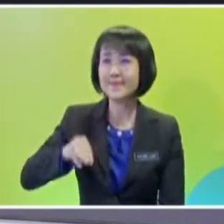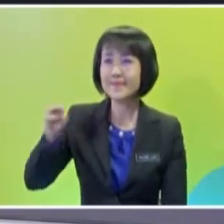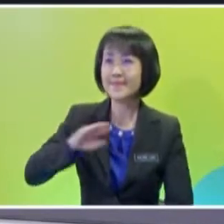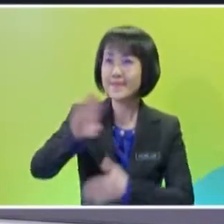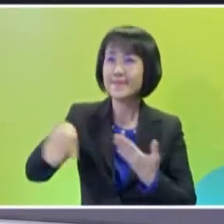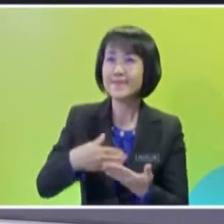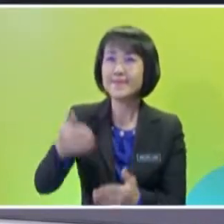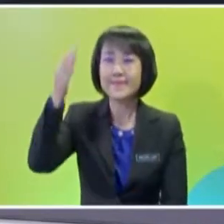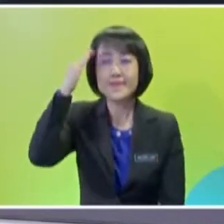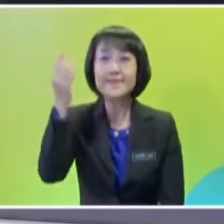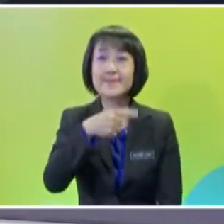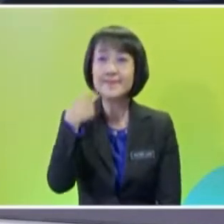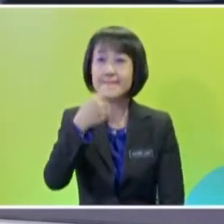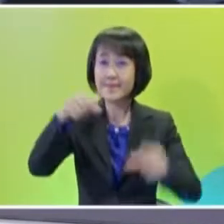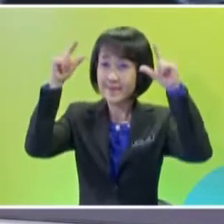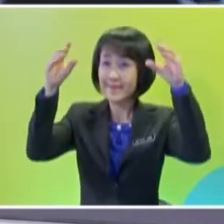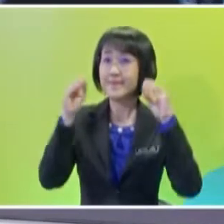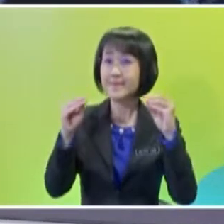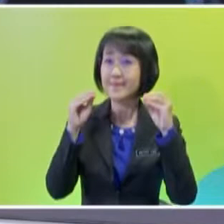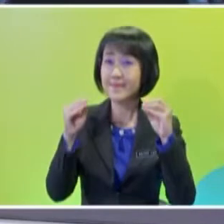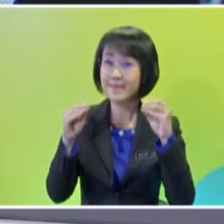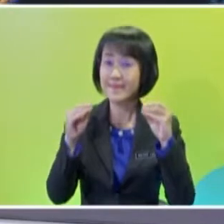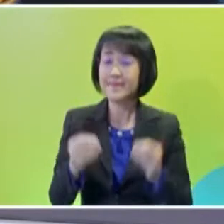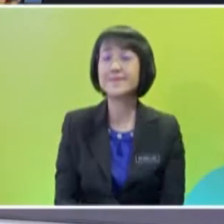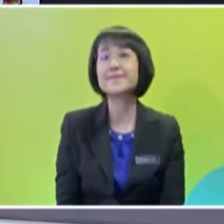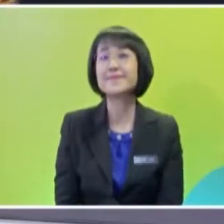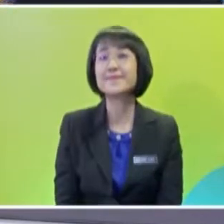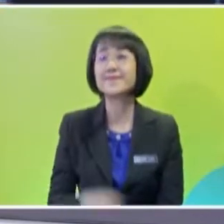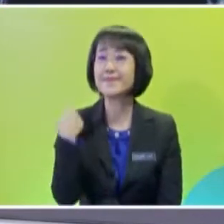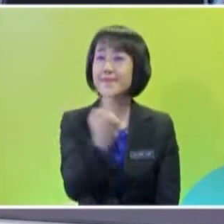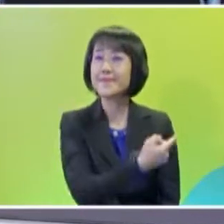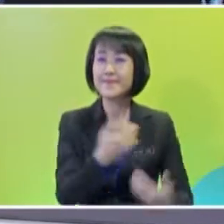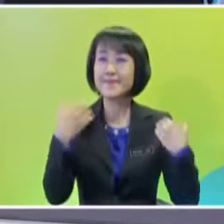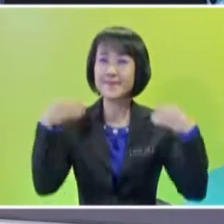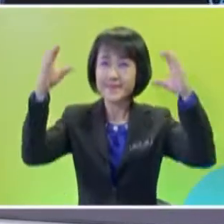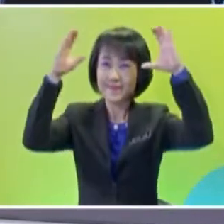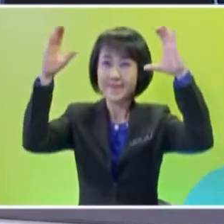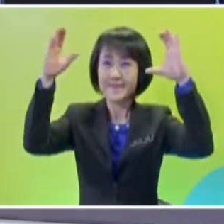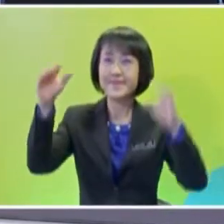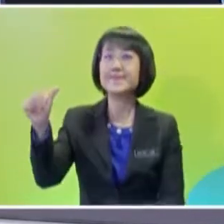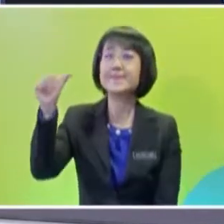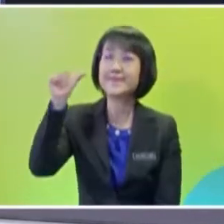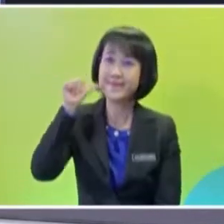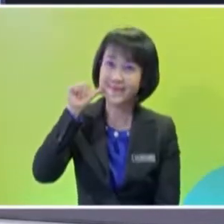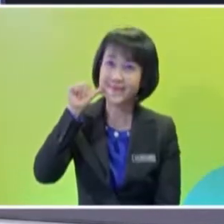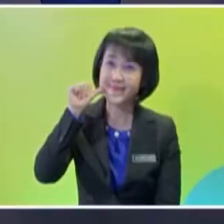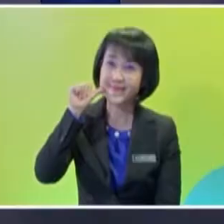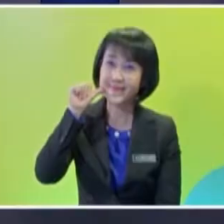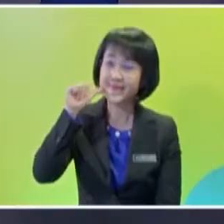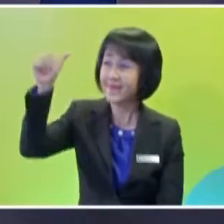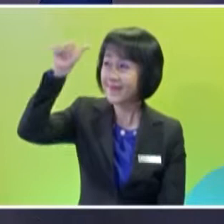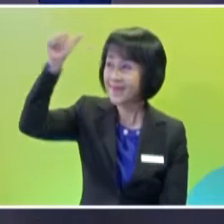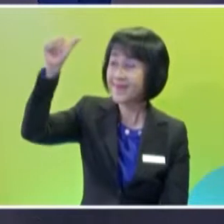semua sudah tahu dan siapakah guru yang akan mengajak kita kali ini hah kita ada Cikgu Afifah Assalamualaikum